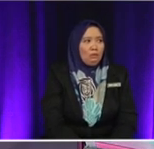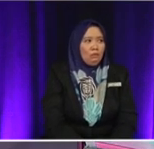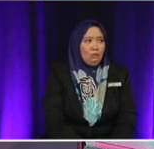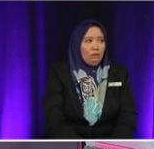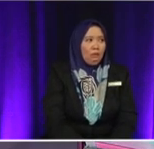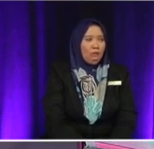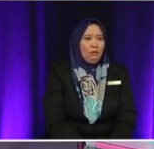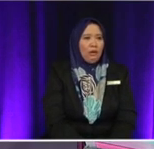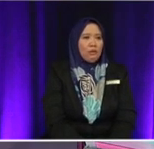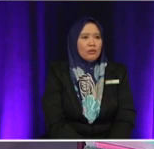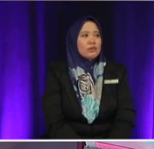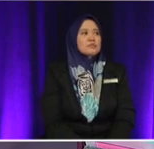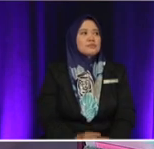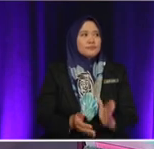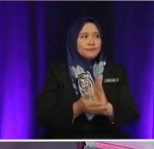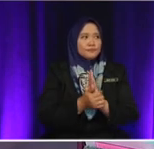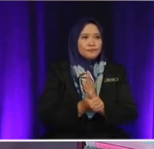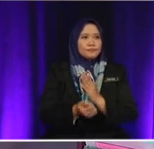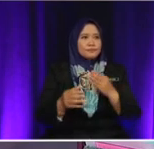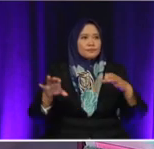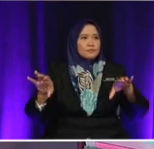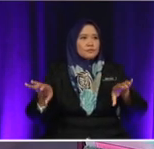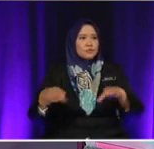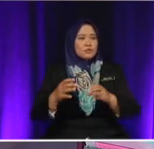dan menyelesaikan masalah. Cuba Azim.